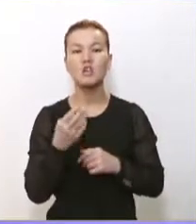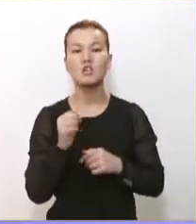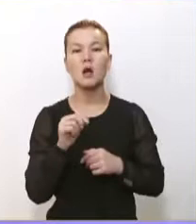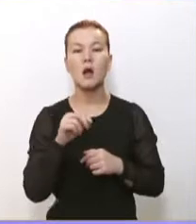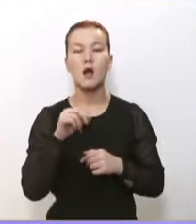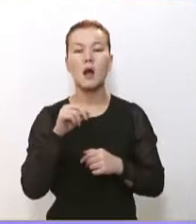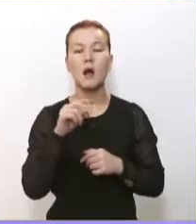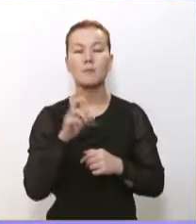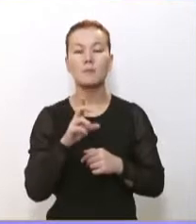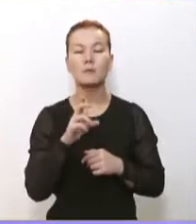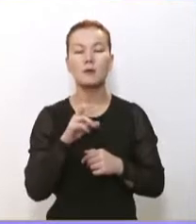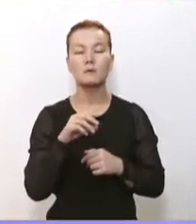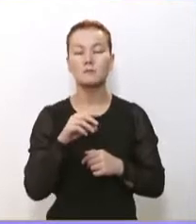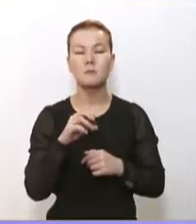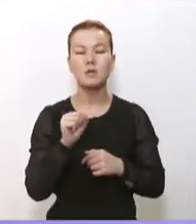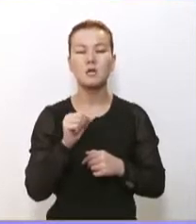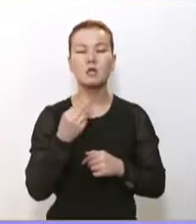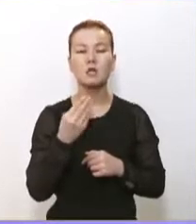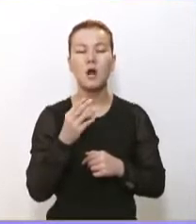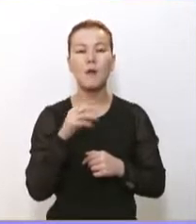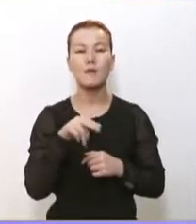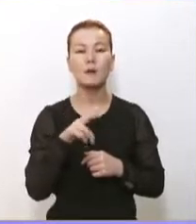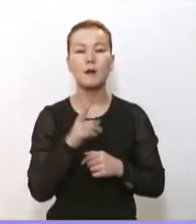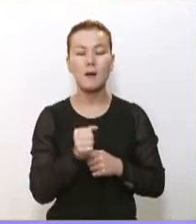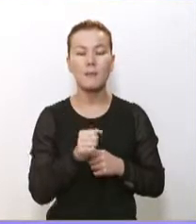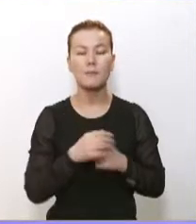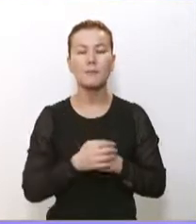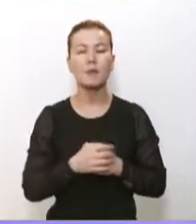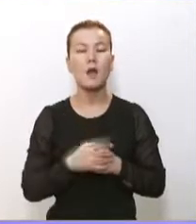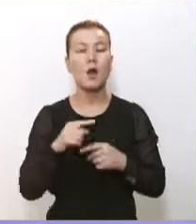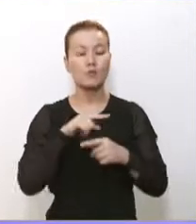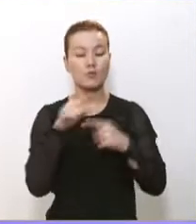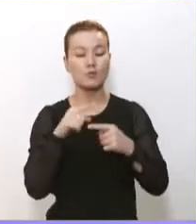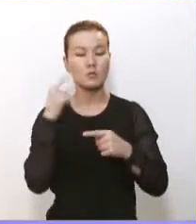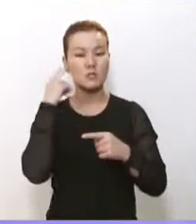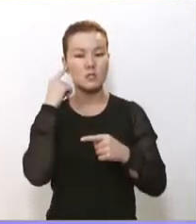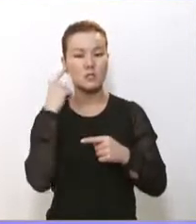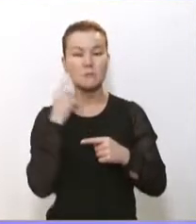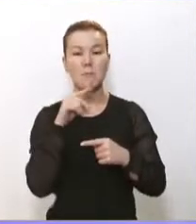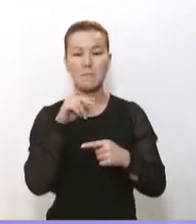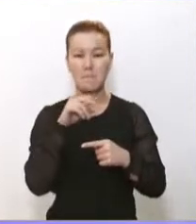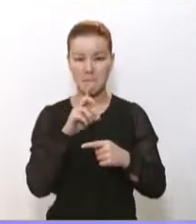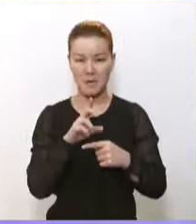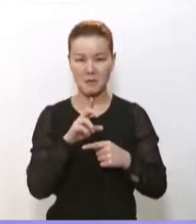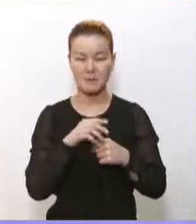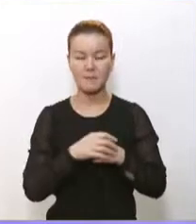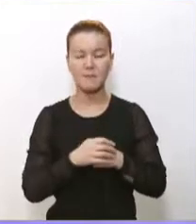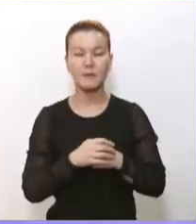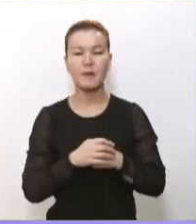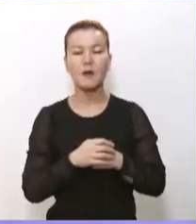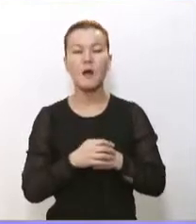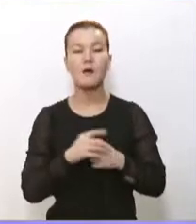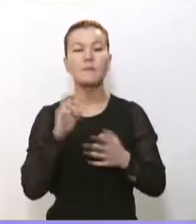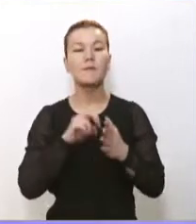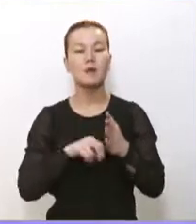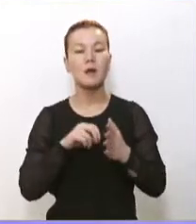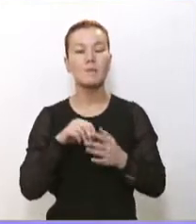«шапка». В корне слышим звук «б». Проверяем.